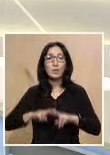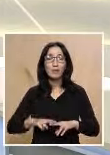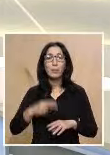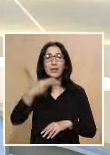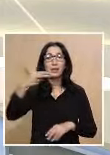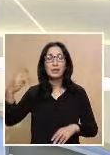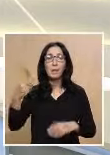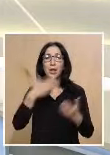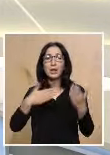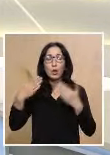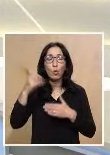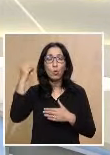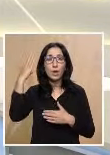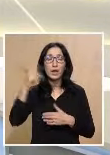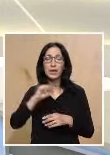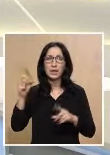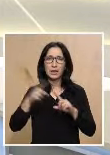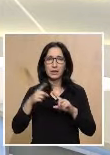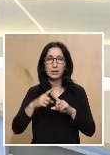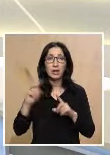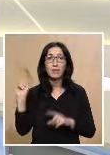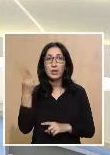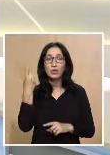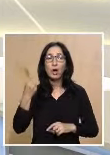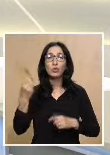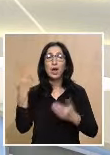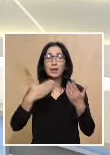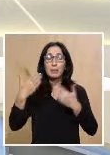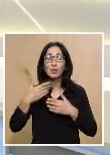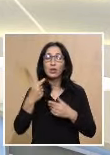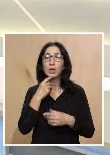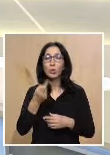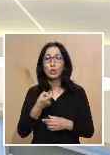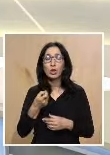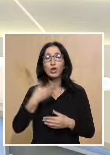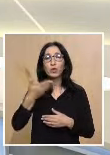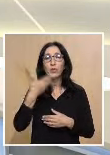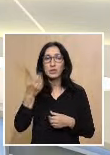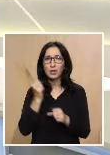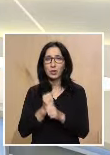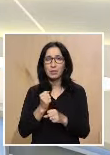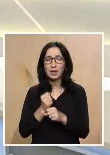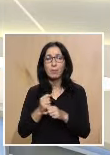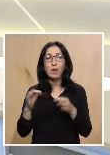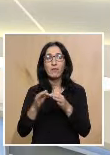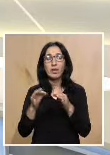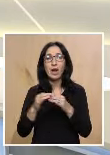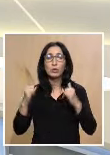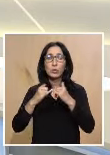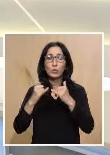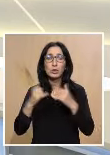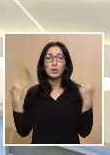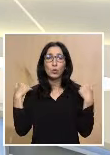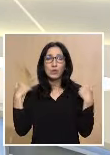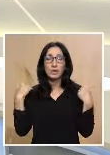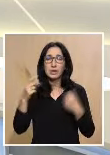Оставаме на тема наука и традиции. В началото на академичната година ще ви разкажем за работата на филиала на Русенския